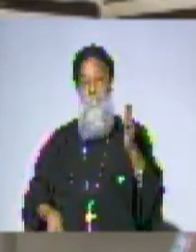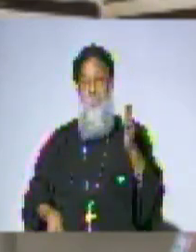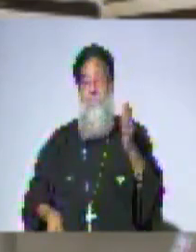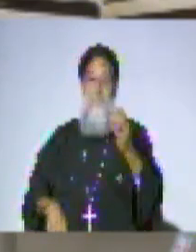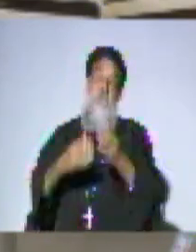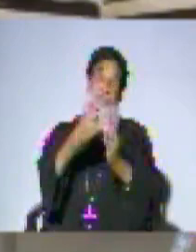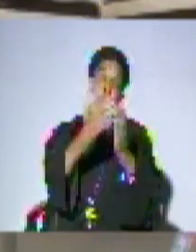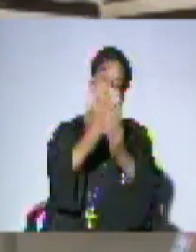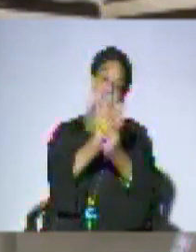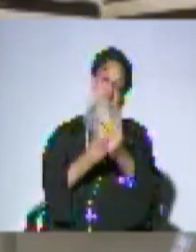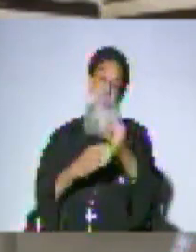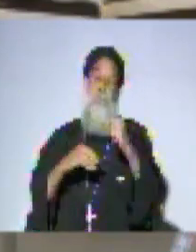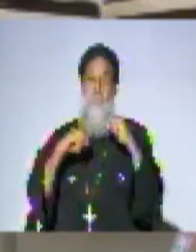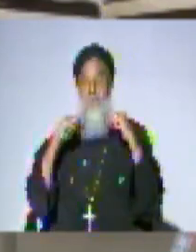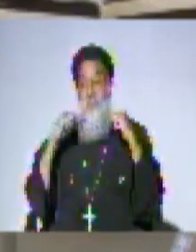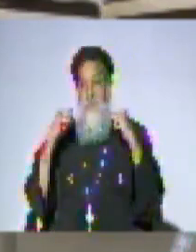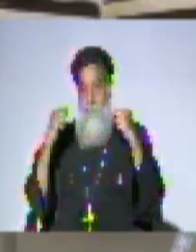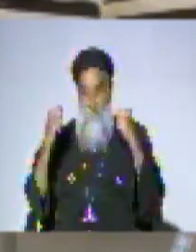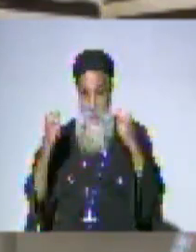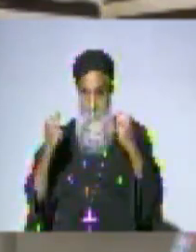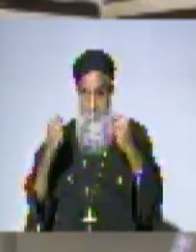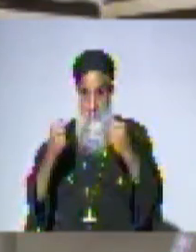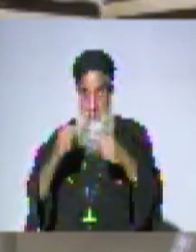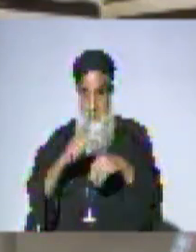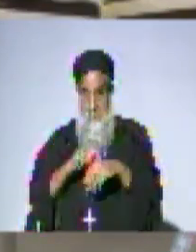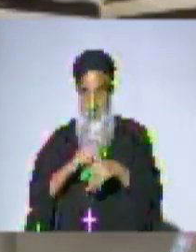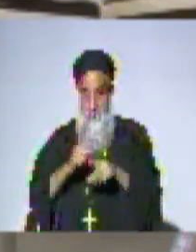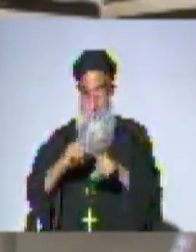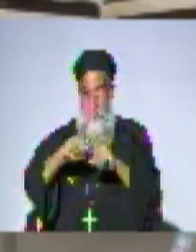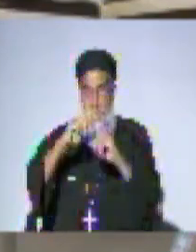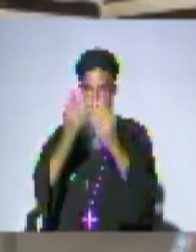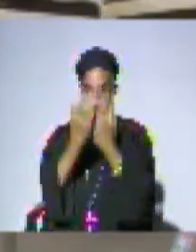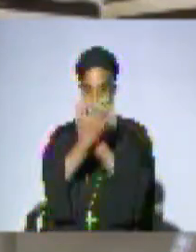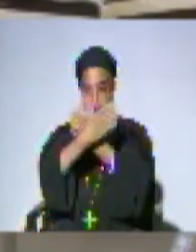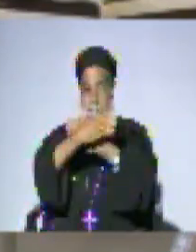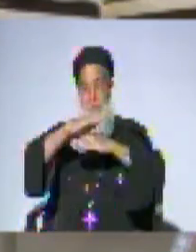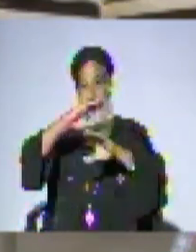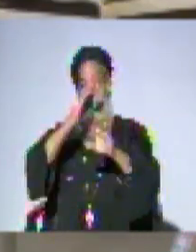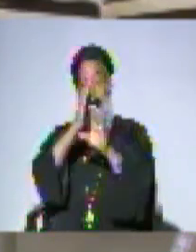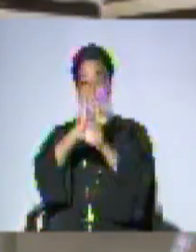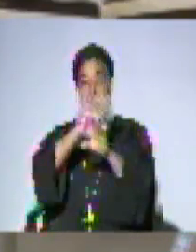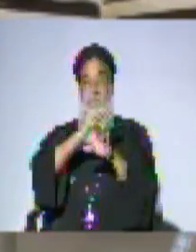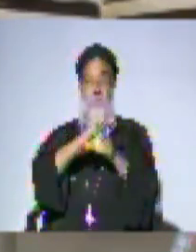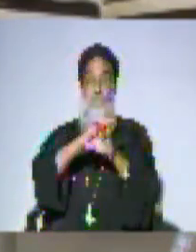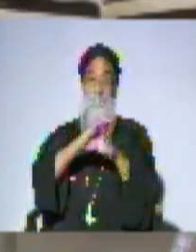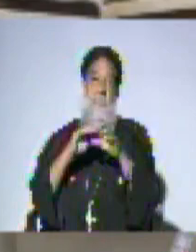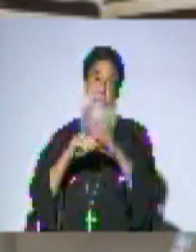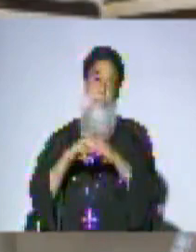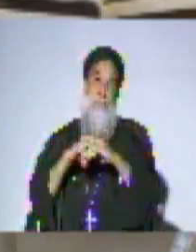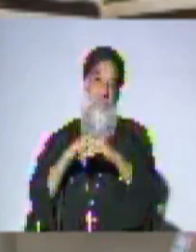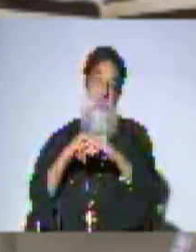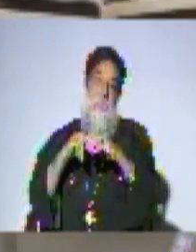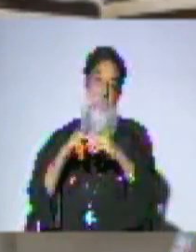الابن الكلمة حينما مات جسديا على الصليب، لكن